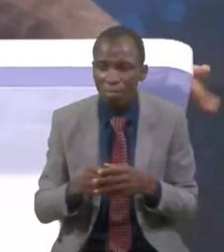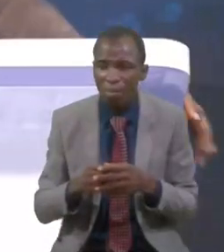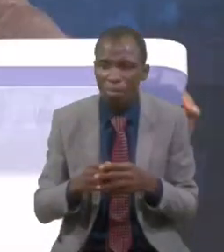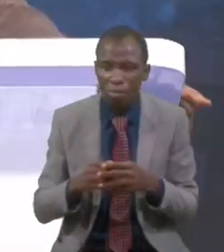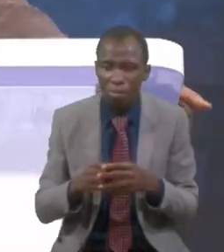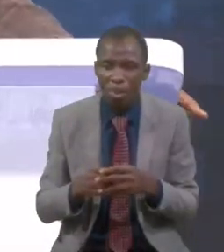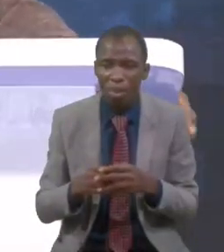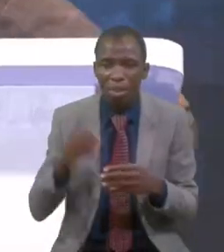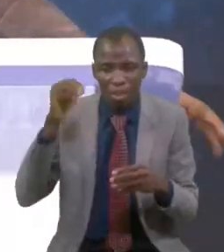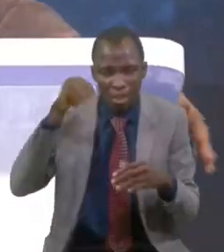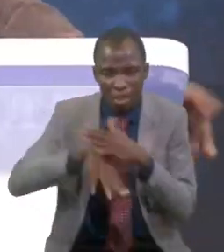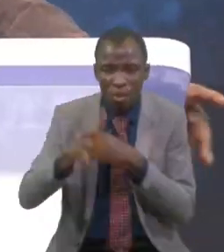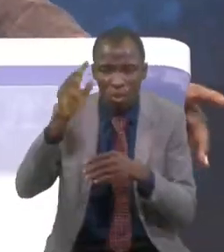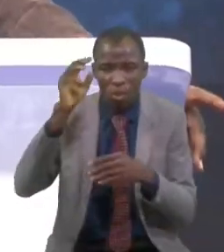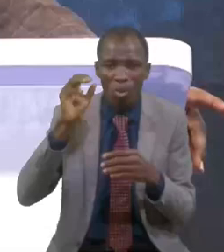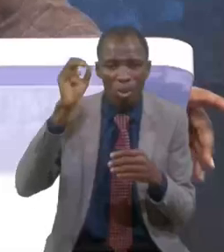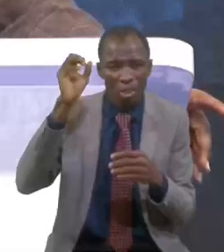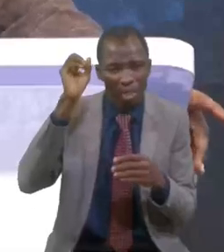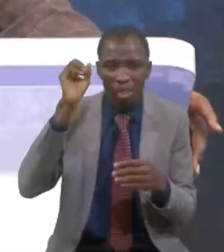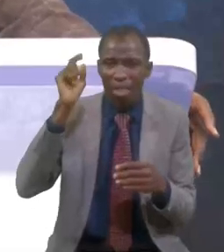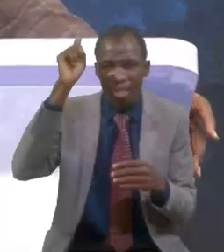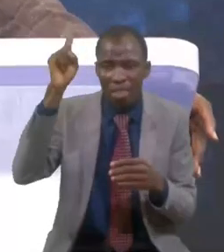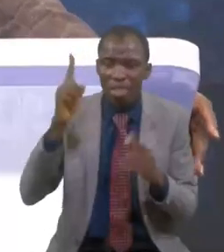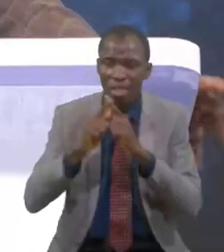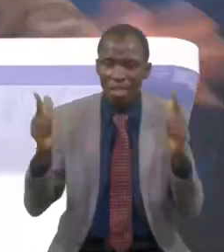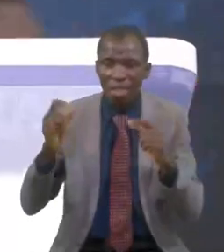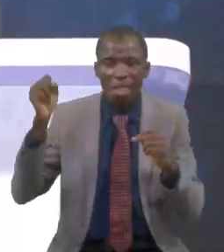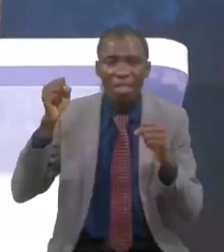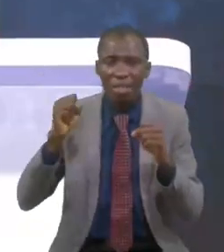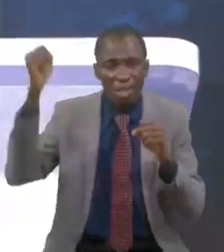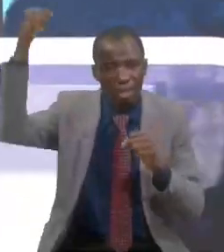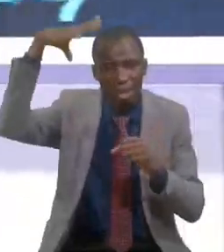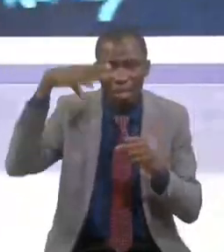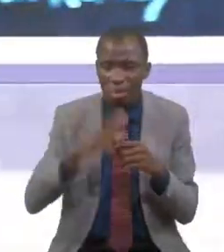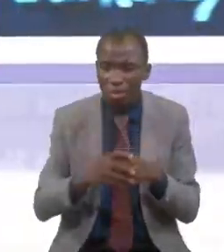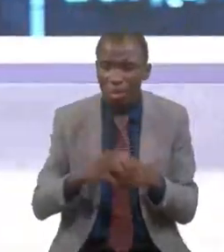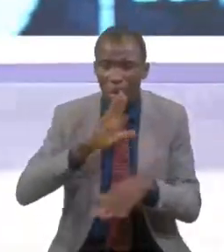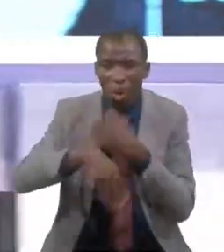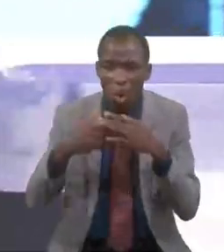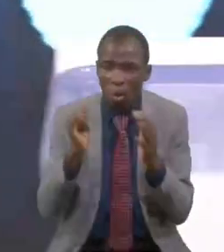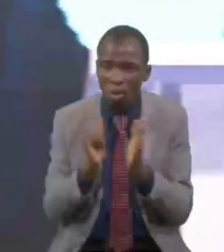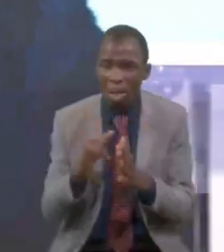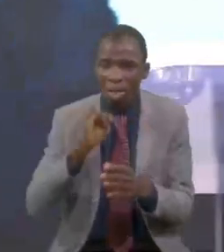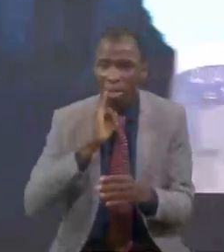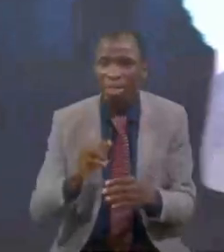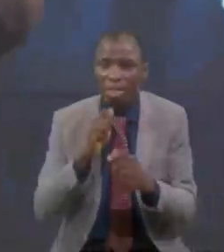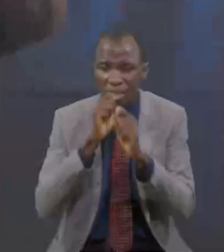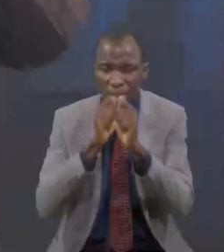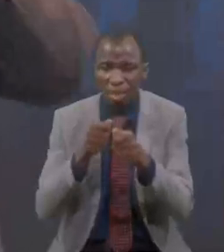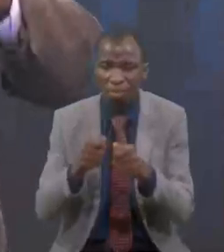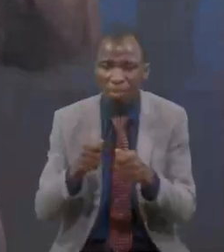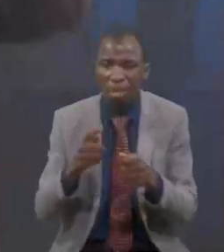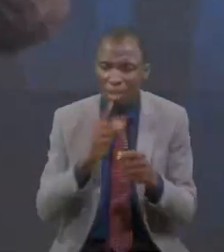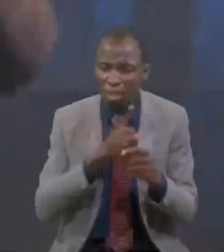admirable lumière et tout cela c'est un don que le Seigneur a dit que